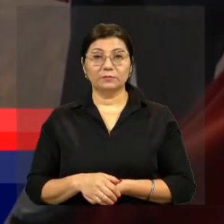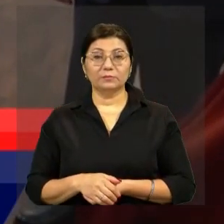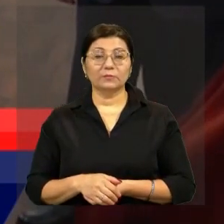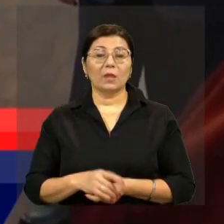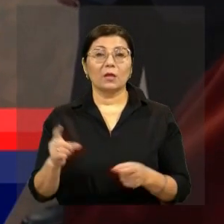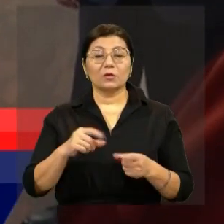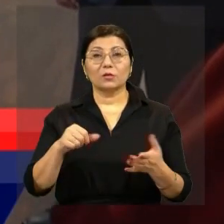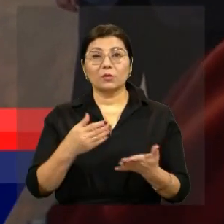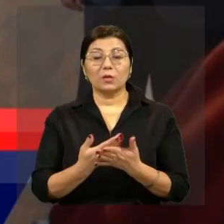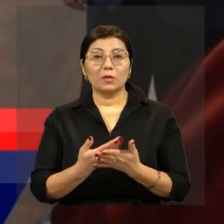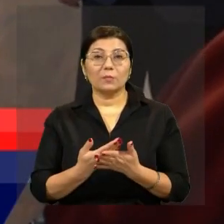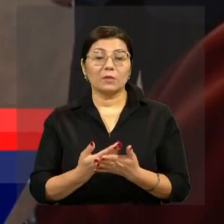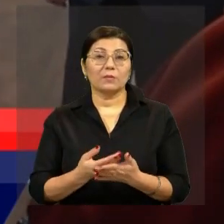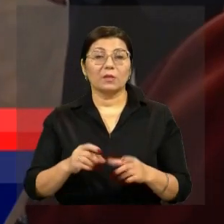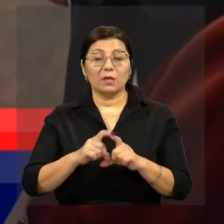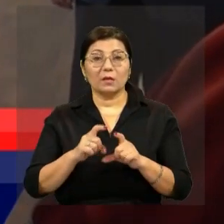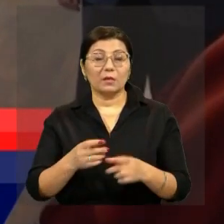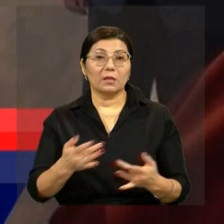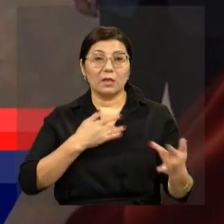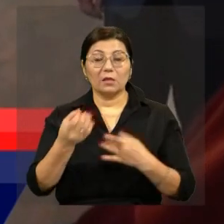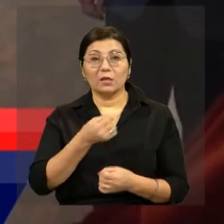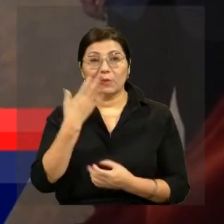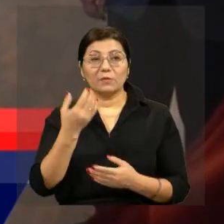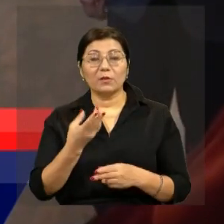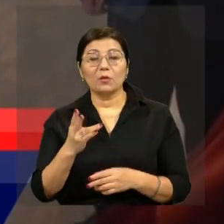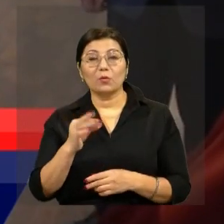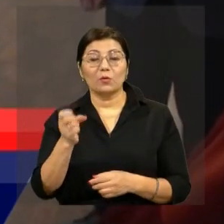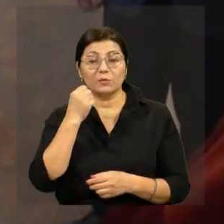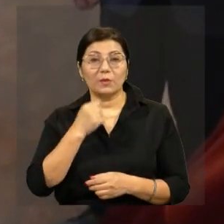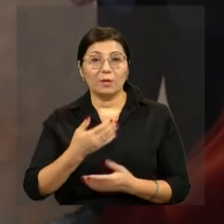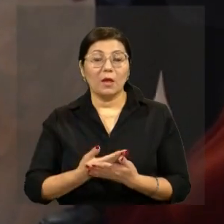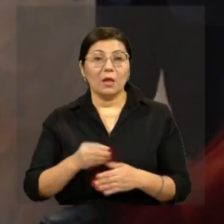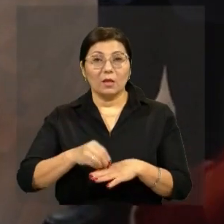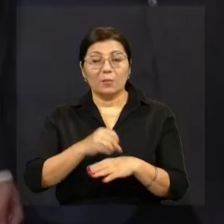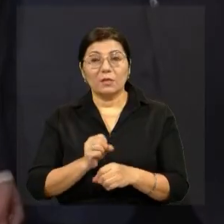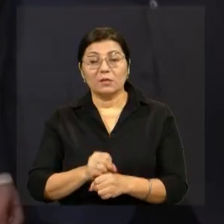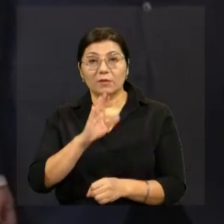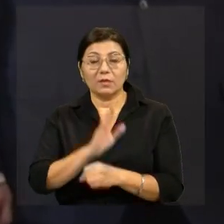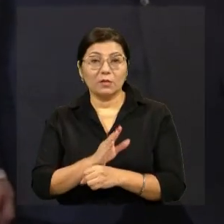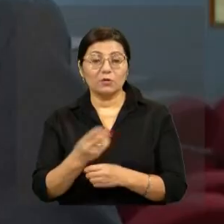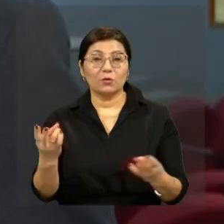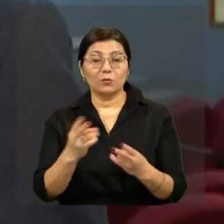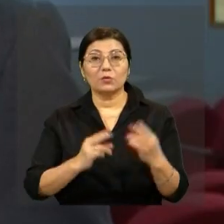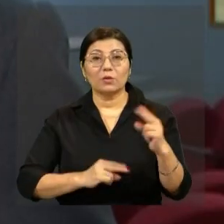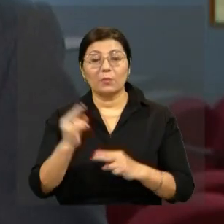Что касается этого театра, то театр в целом хороший, но изношенный. Поэтому я сказал акиму, что нужно построить новый